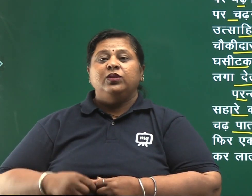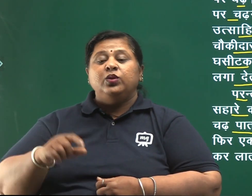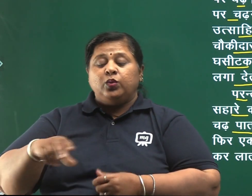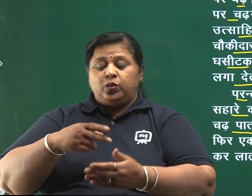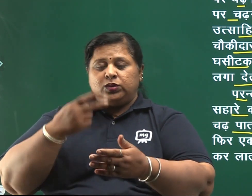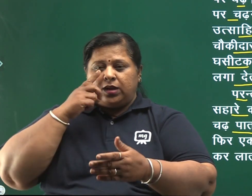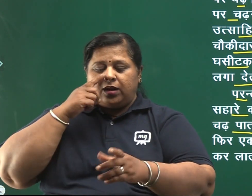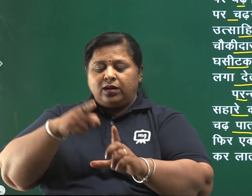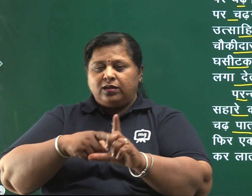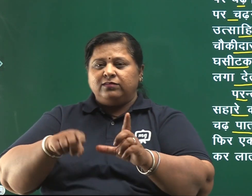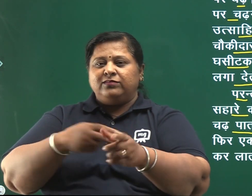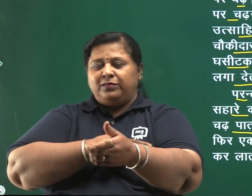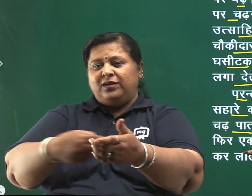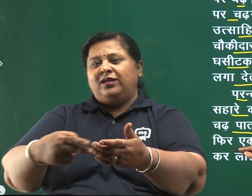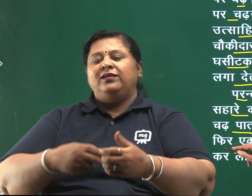तोतोचान